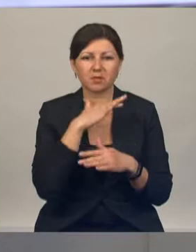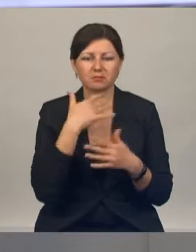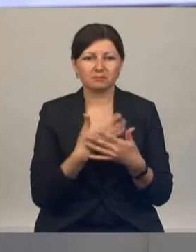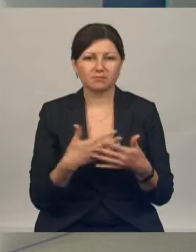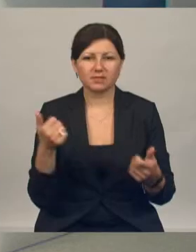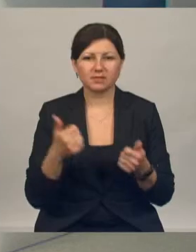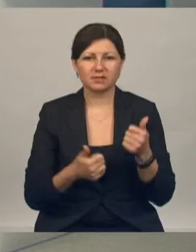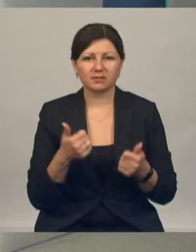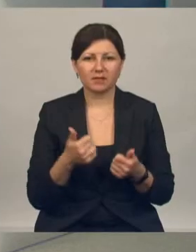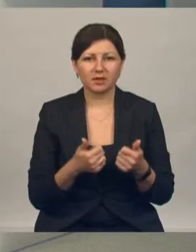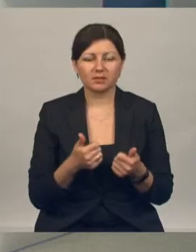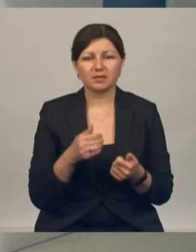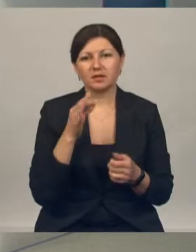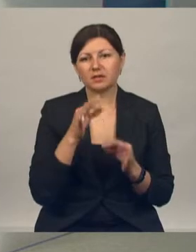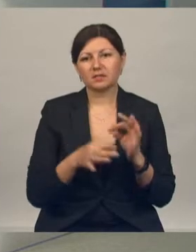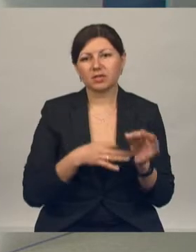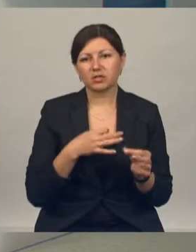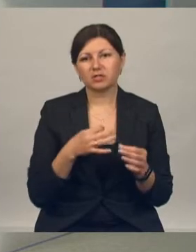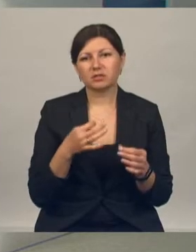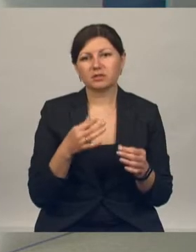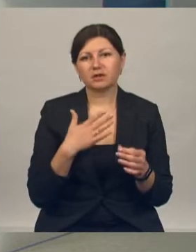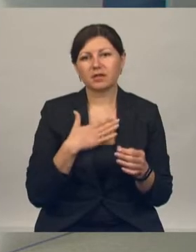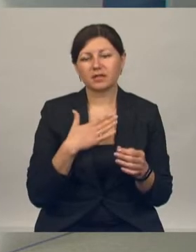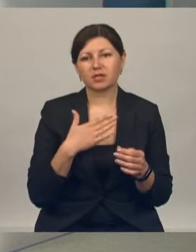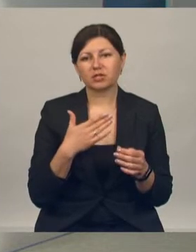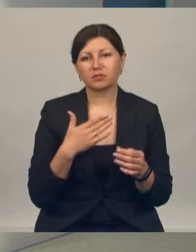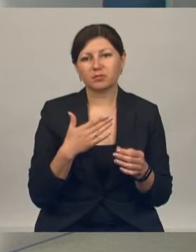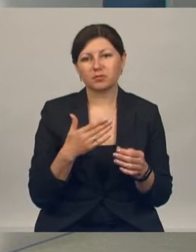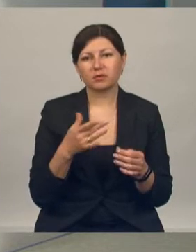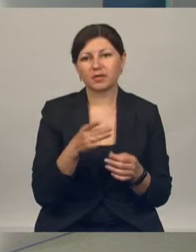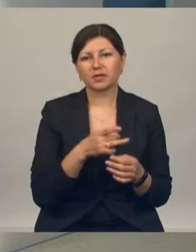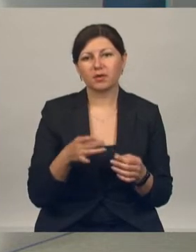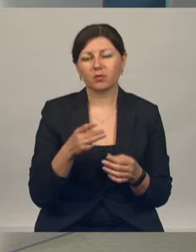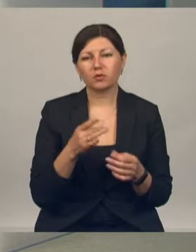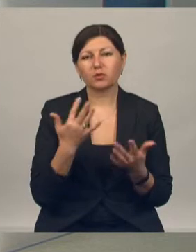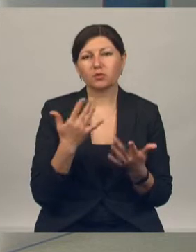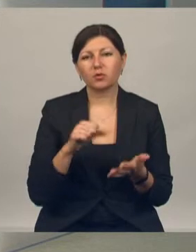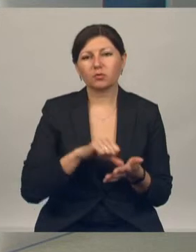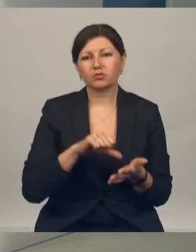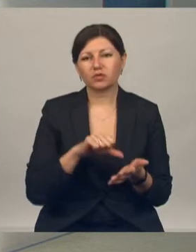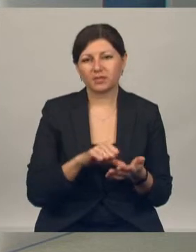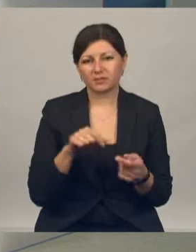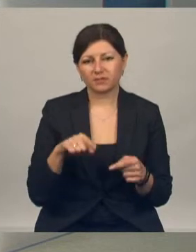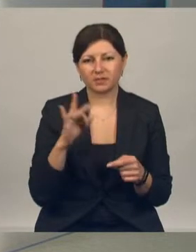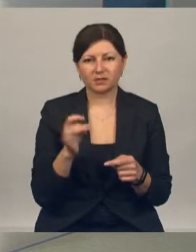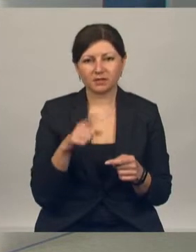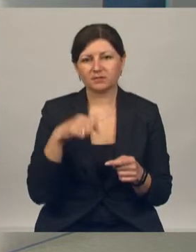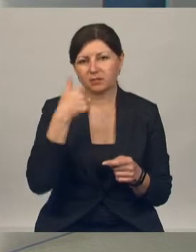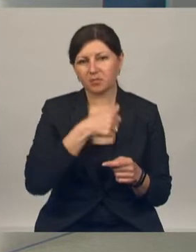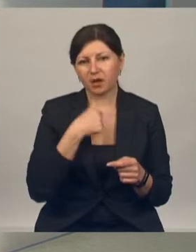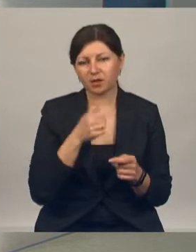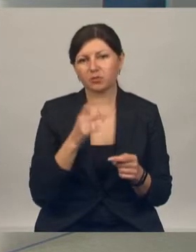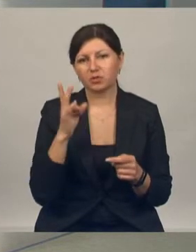соревнований. Скажите, ближе уже к нашему, да, к привязке к региону, сколько участников в этот раз, в этом году